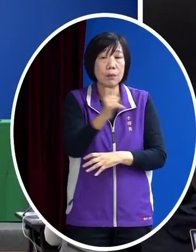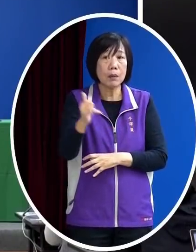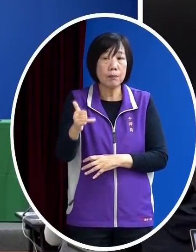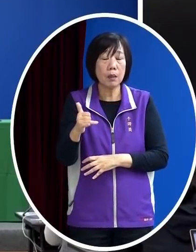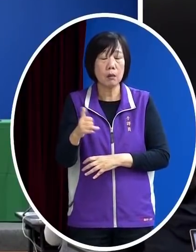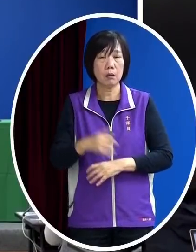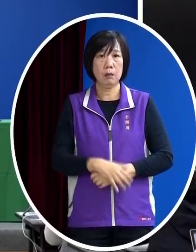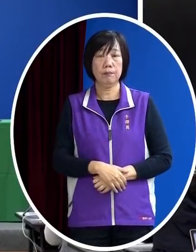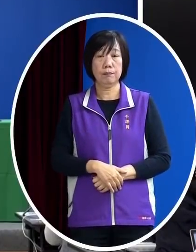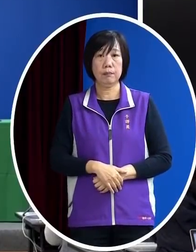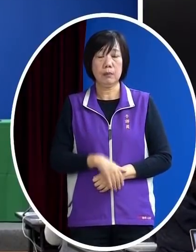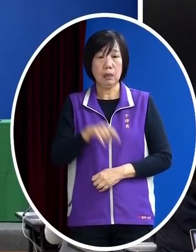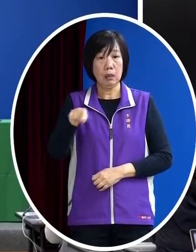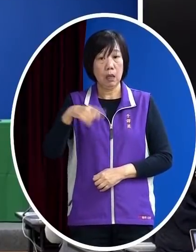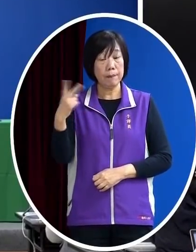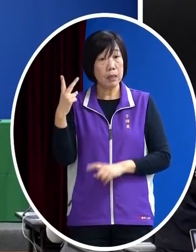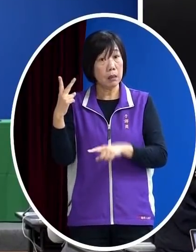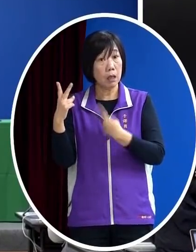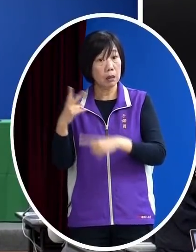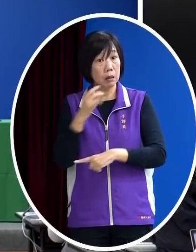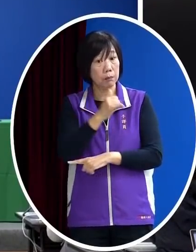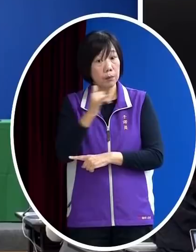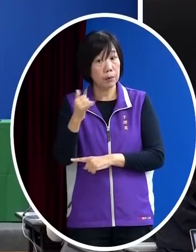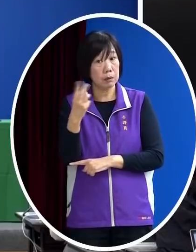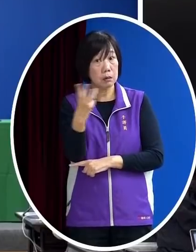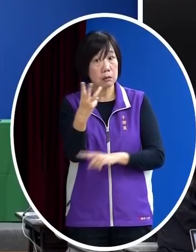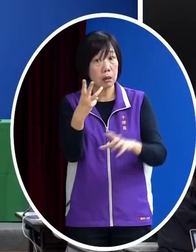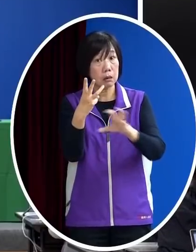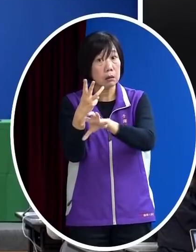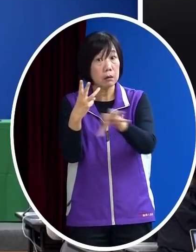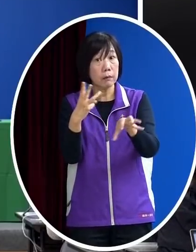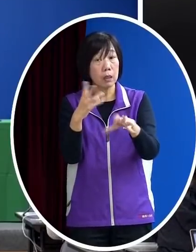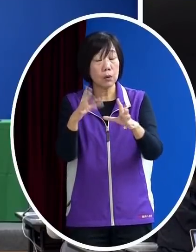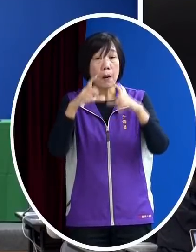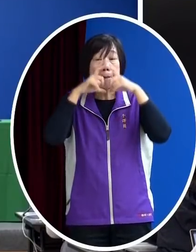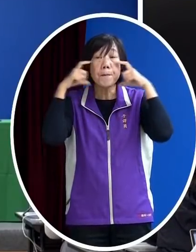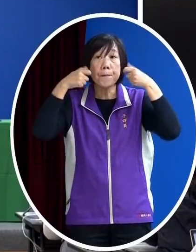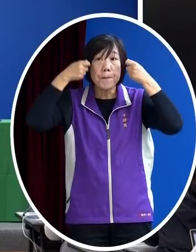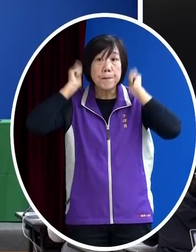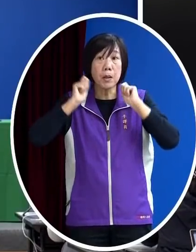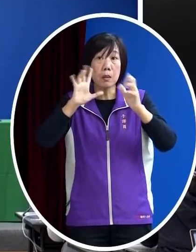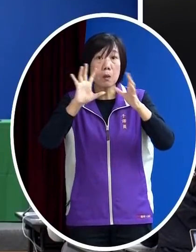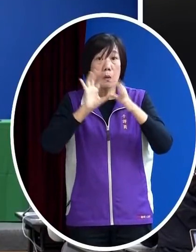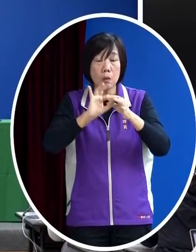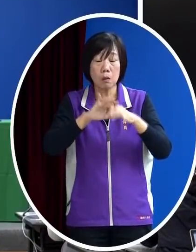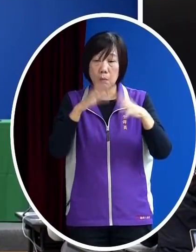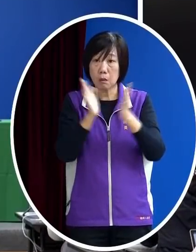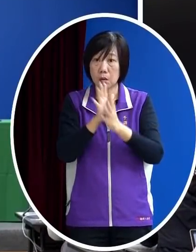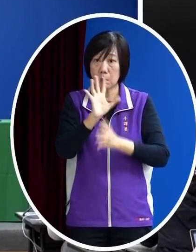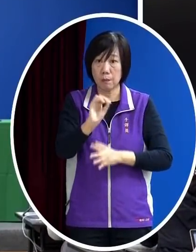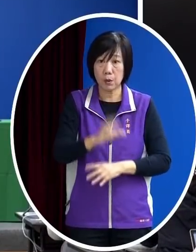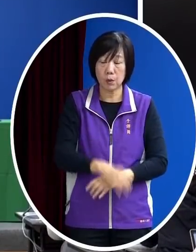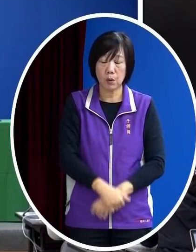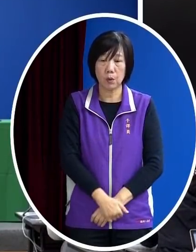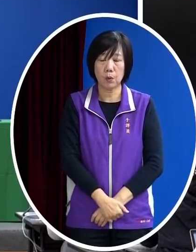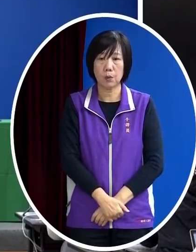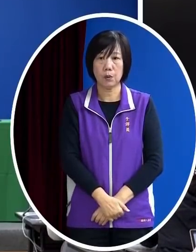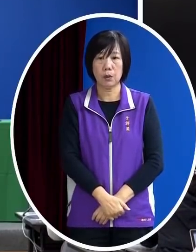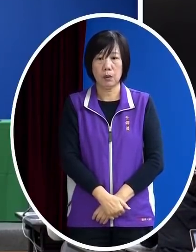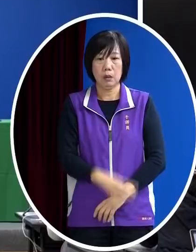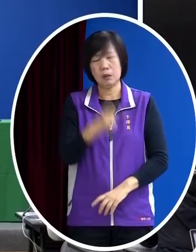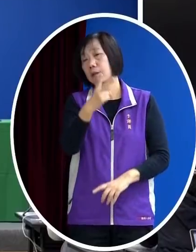个地方的时候有戴口罩或是相关的防疫措施，因为现在是那个秋冬专案嘛。那这两